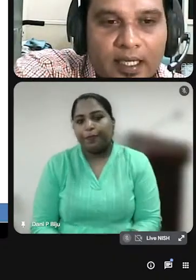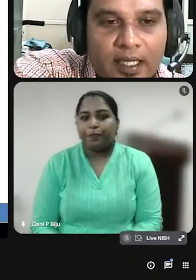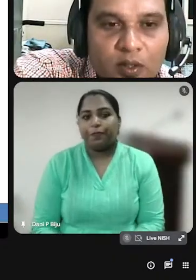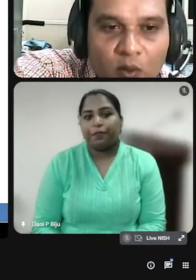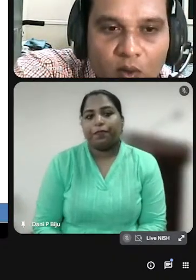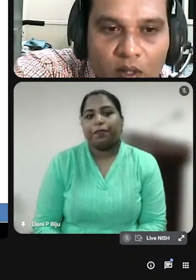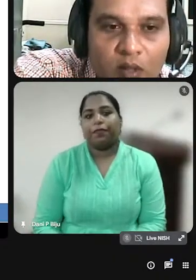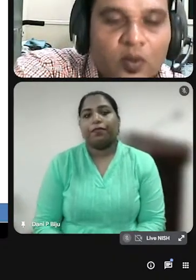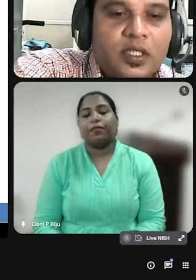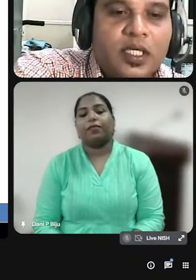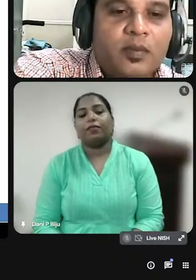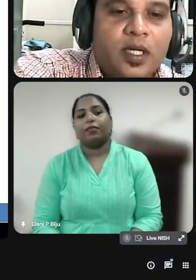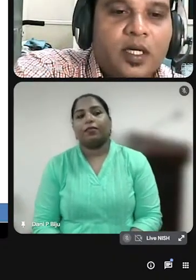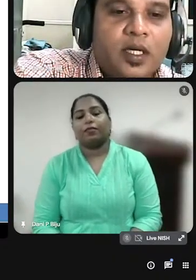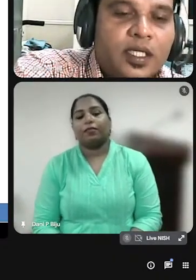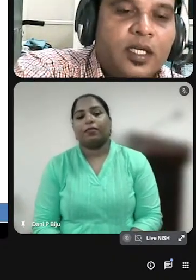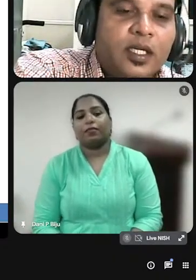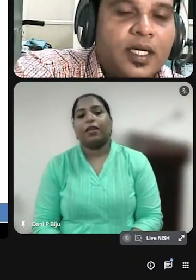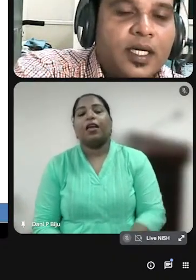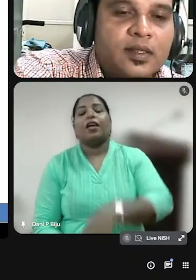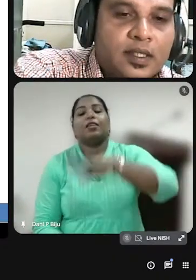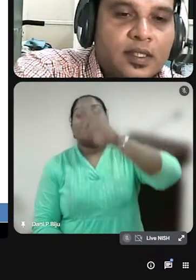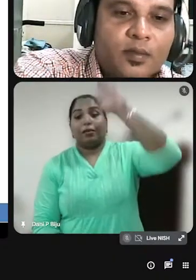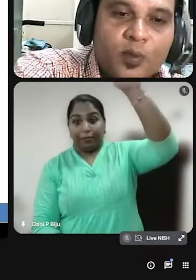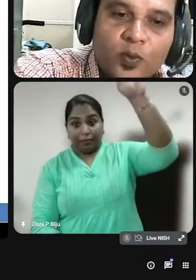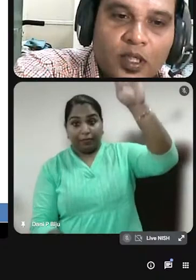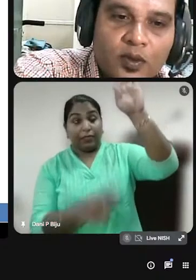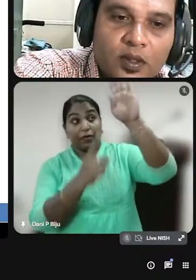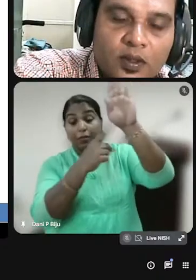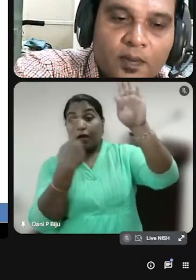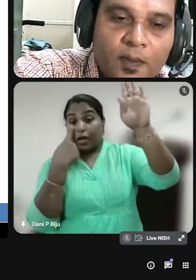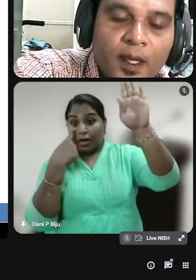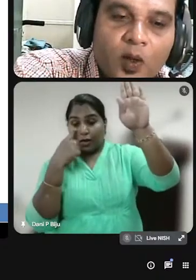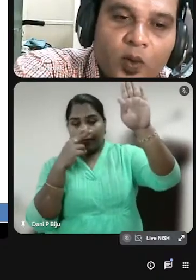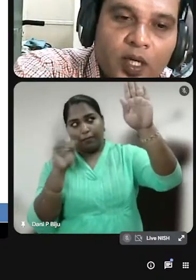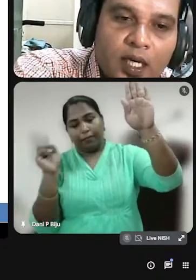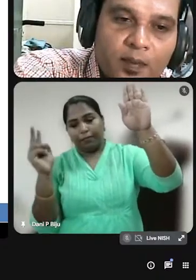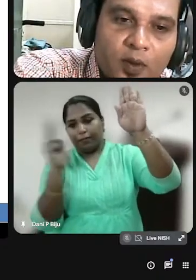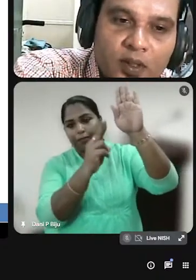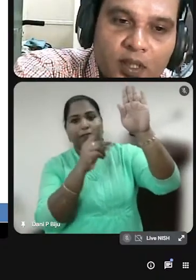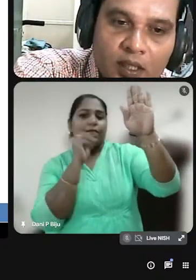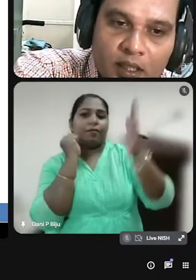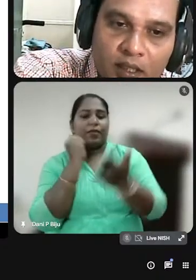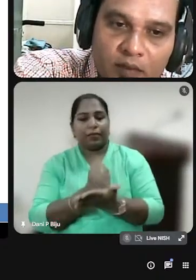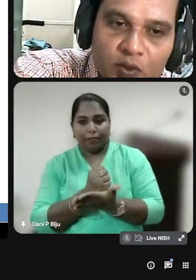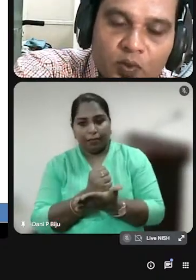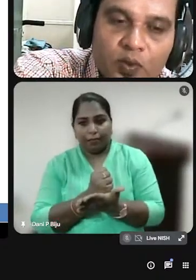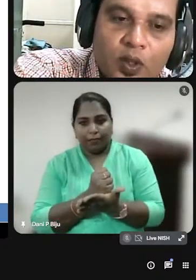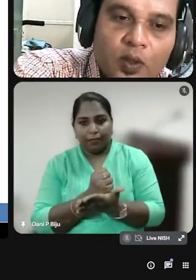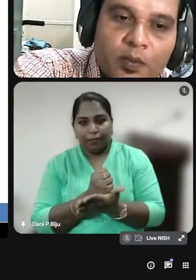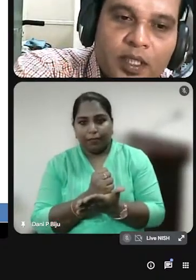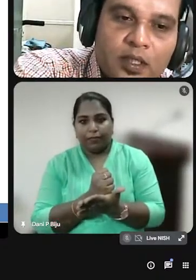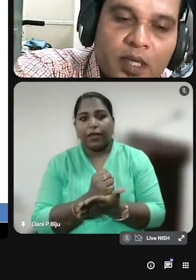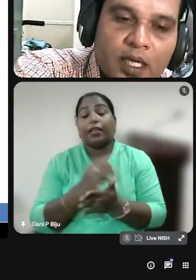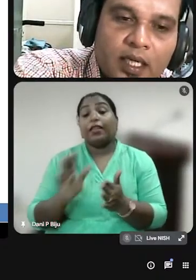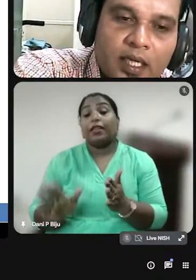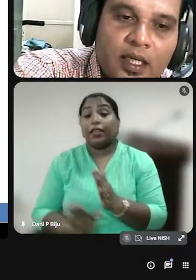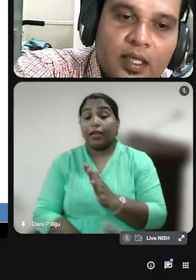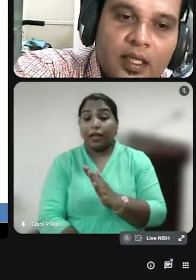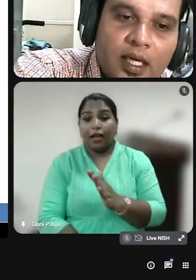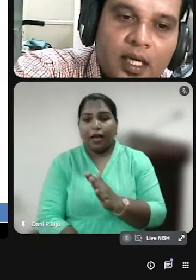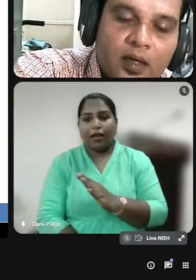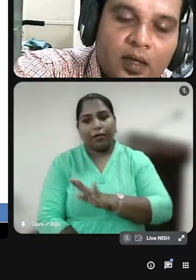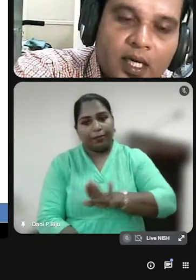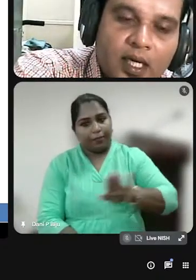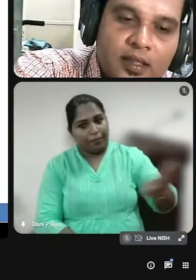കൈയിലേക്ക് നോട്ടം കൂടെ ചെല്ലുമ്പോഴാണ് ശരിക്കും ആ എക്സസൈസ് പൂർത്തിയാവുന്നത്. ഒരു കാല് പുറത്തേക്ക് നീട്ടി വെച്ചു, മറ്റ്